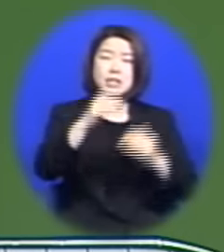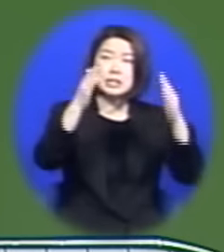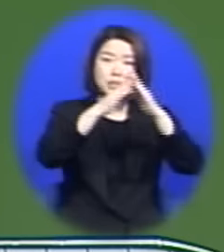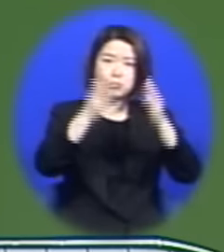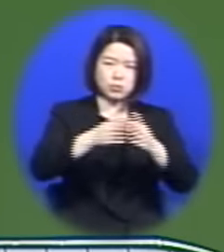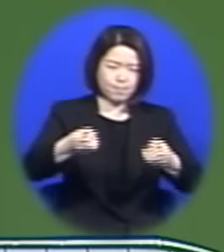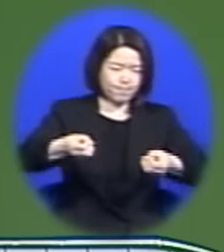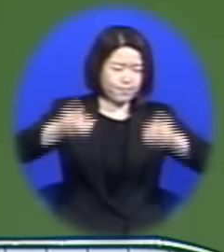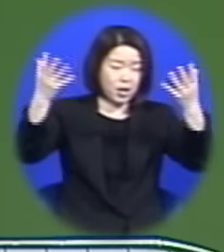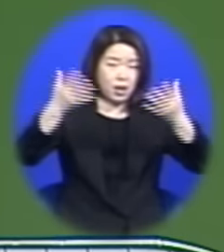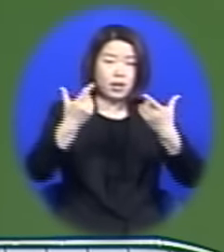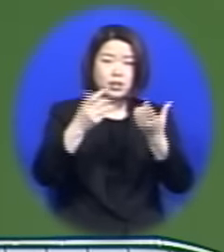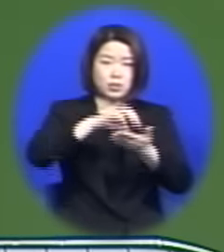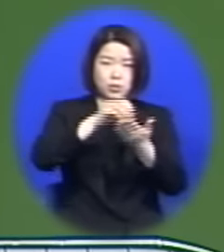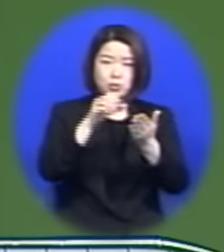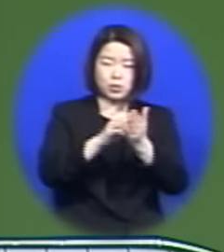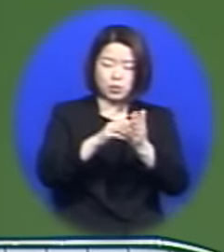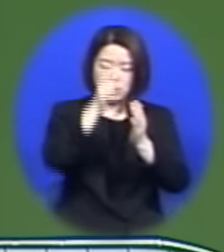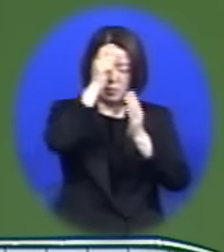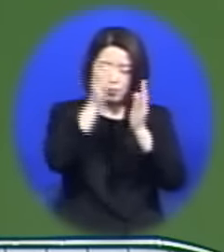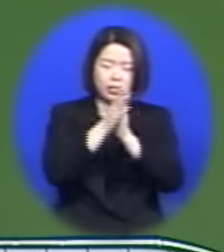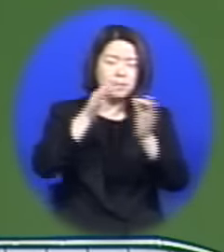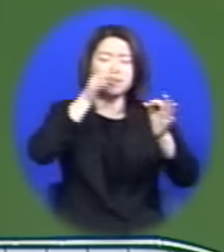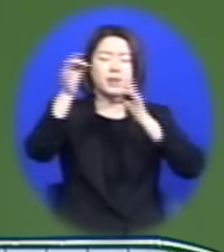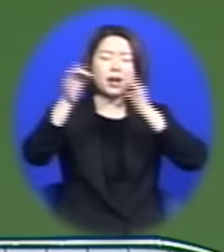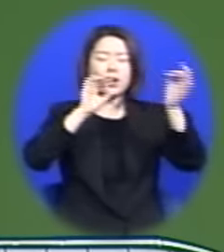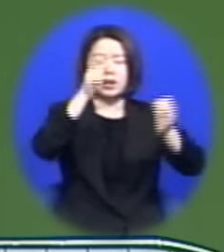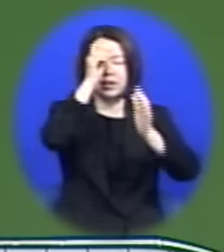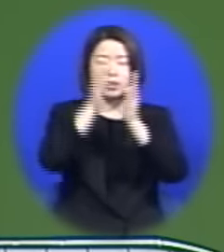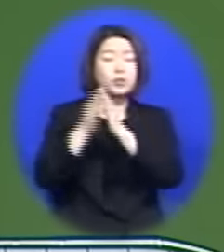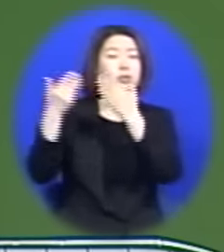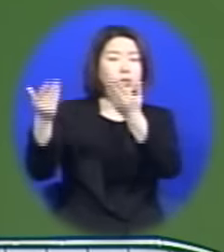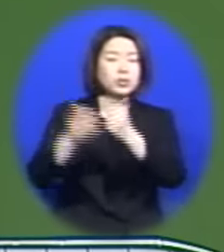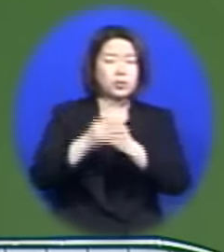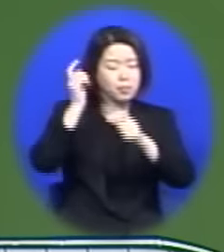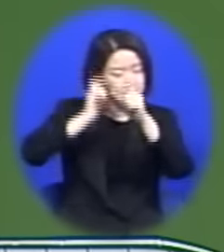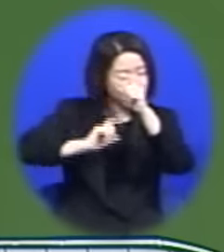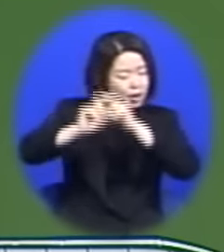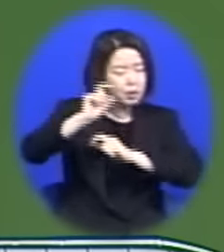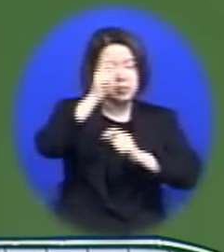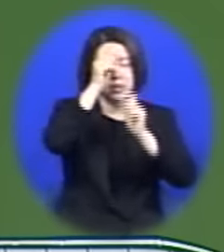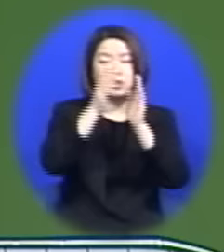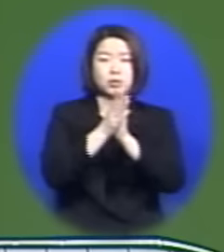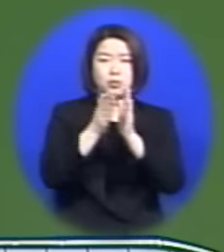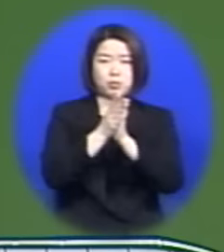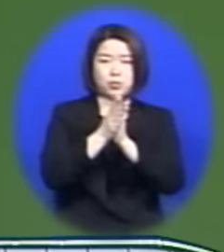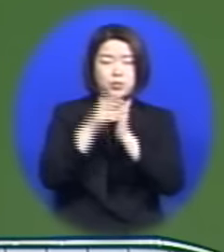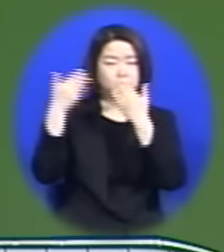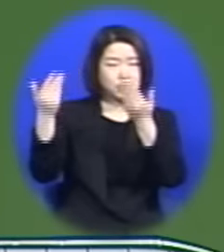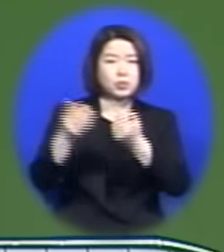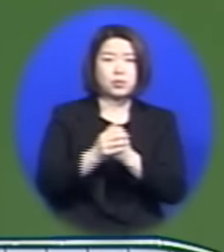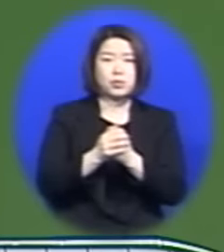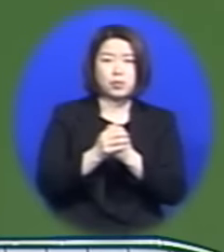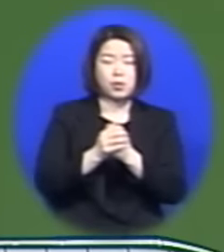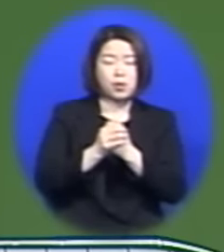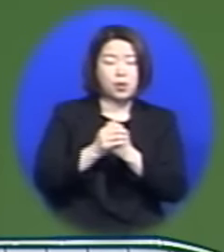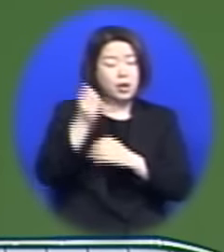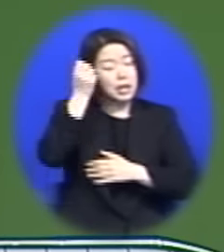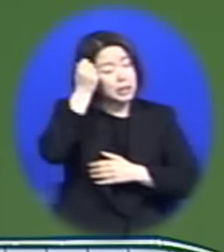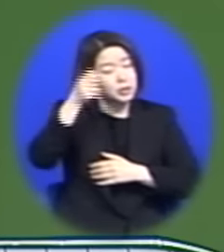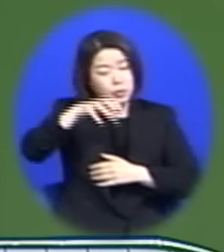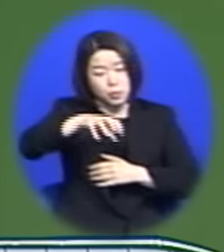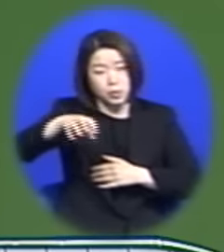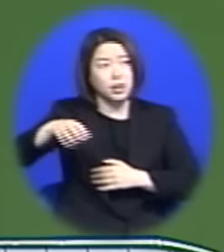다 날아가도록 기도를 하시더라 밤을 세면서 기도하고 집에 주무실 자리가 별로 없으니까